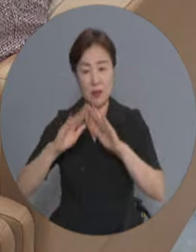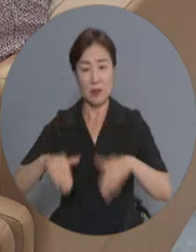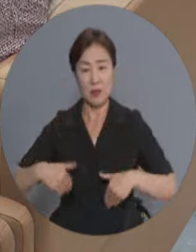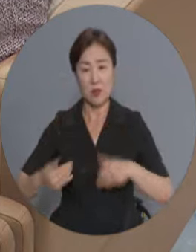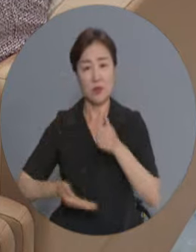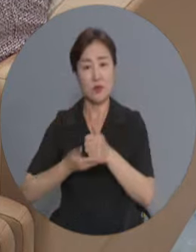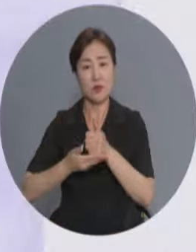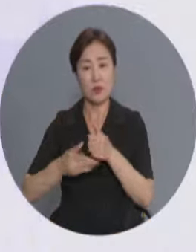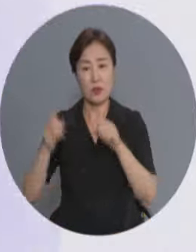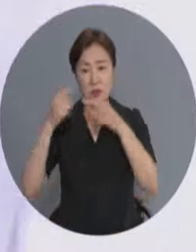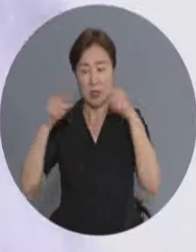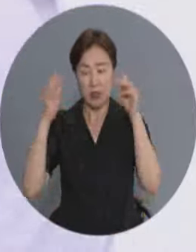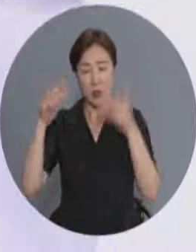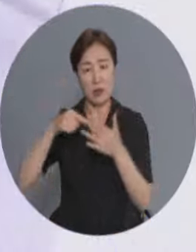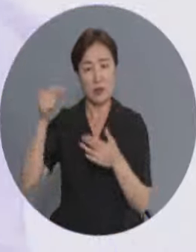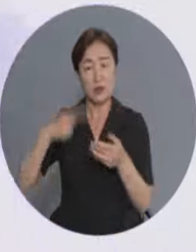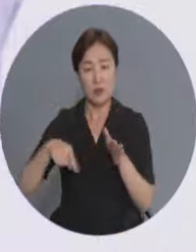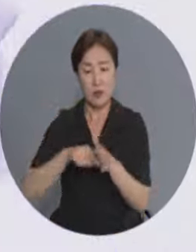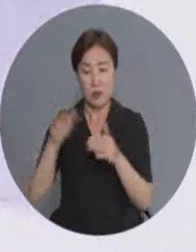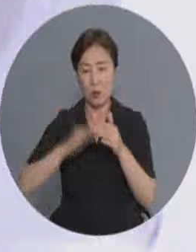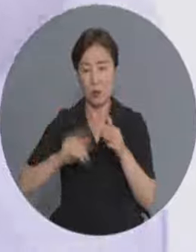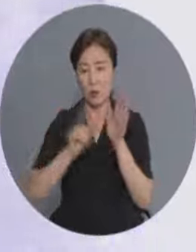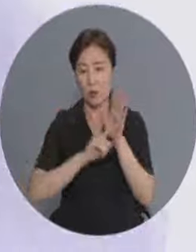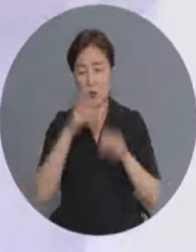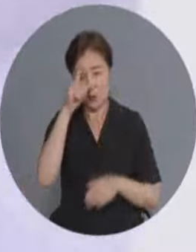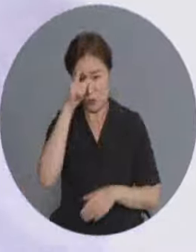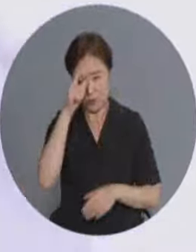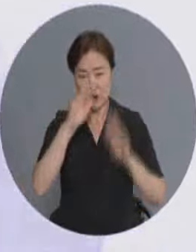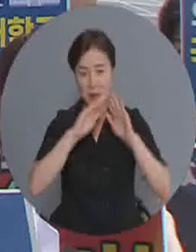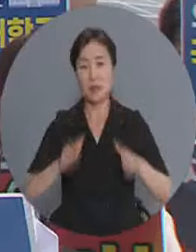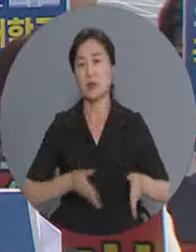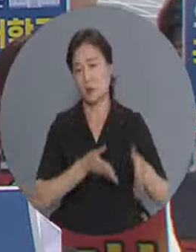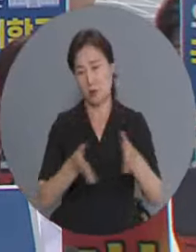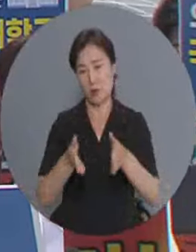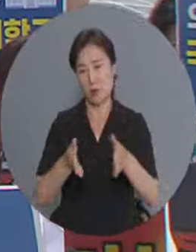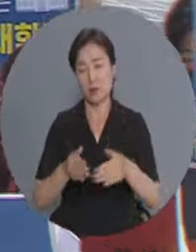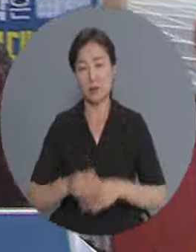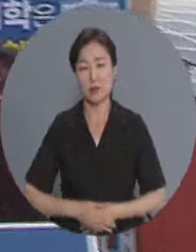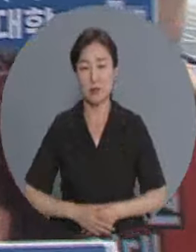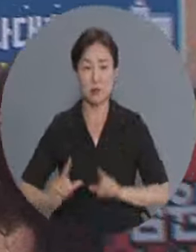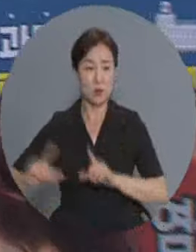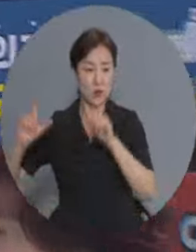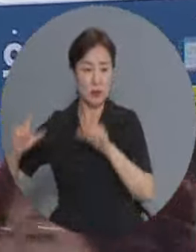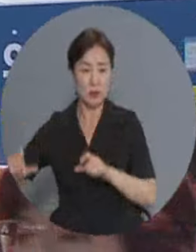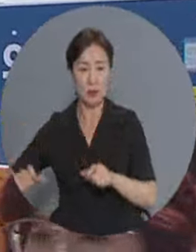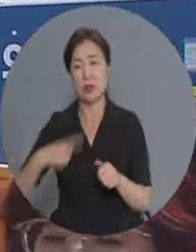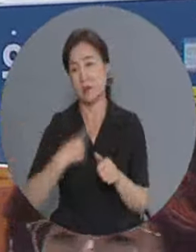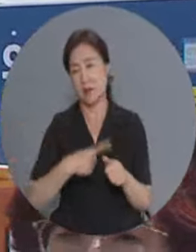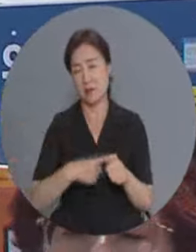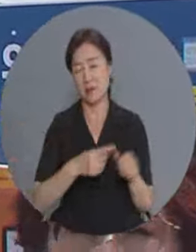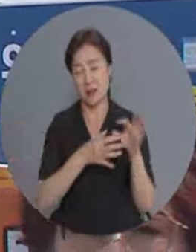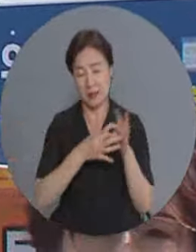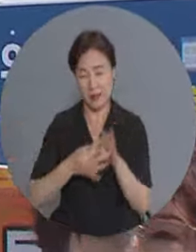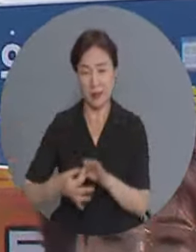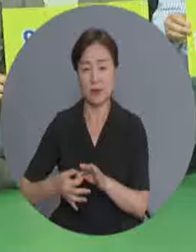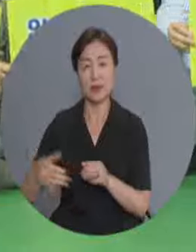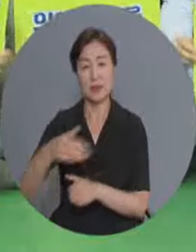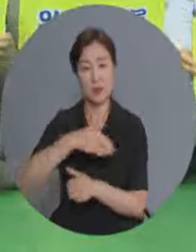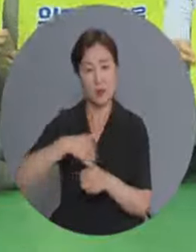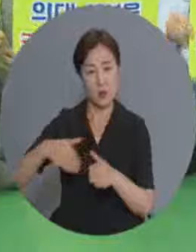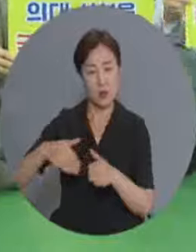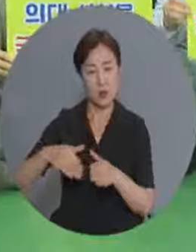추천 대학 선정을 위한 공모 절차를 강행하고 있는 전남도. 전남 동북권의 냉소적, 비판적 여론을